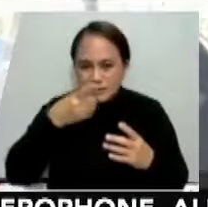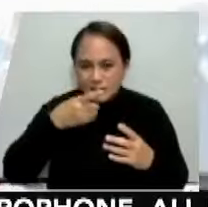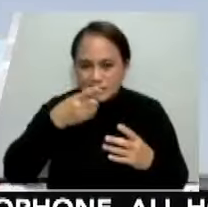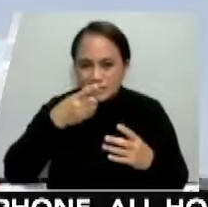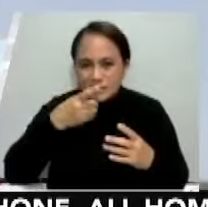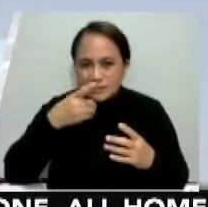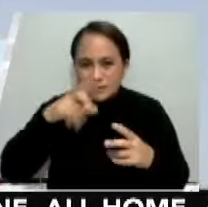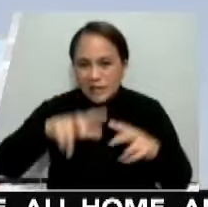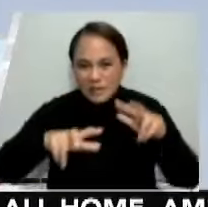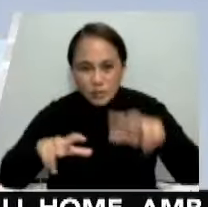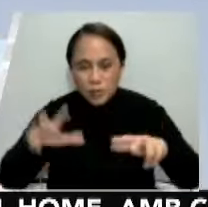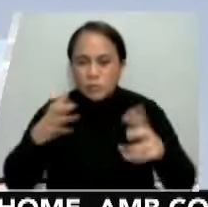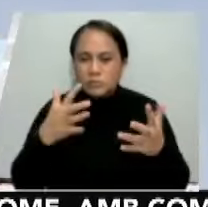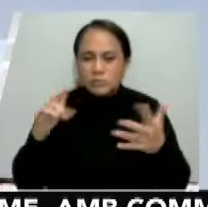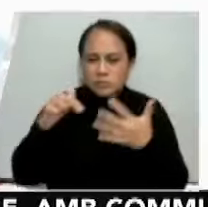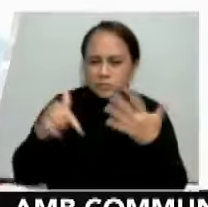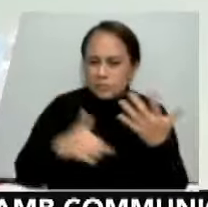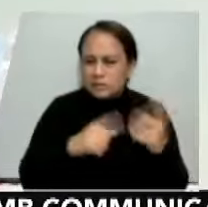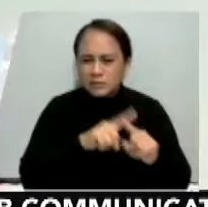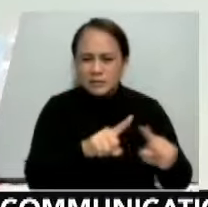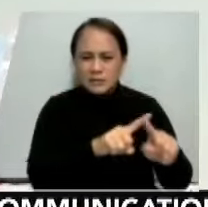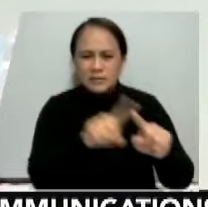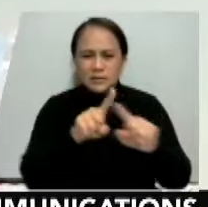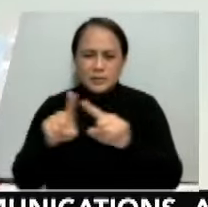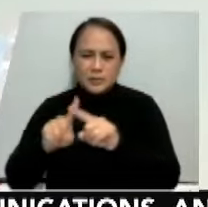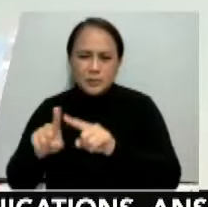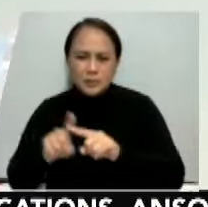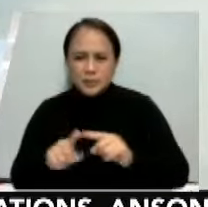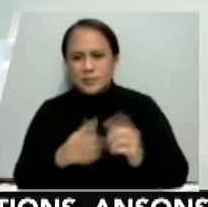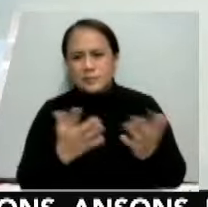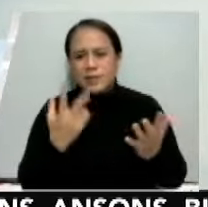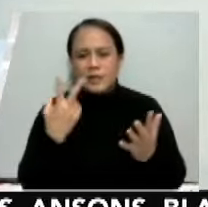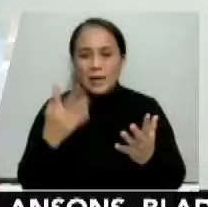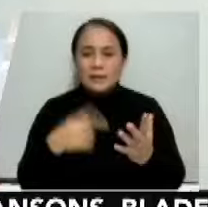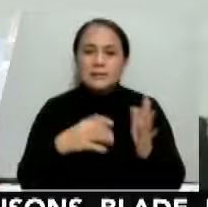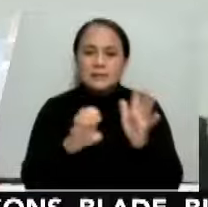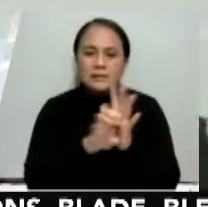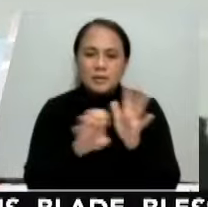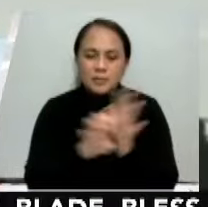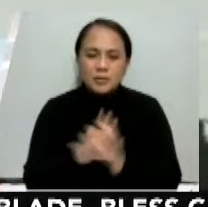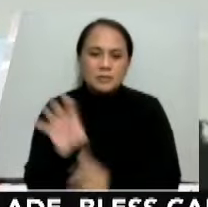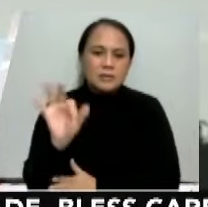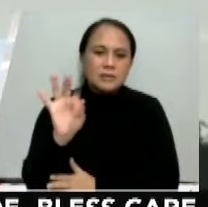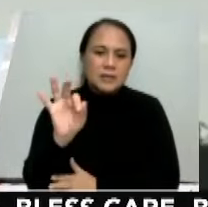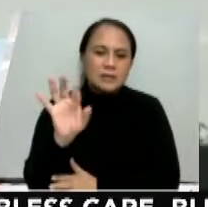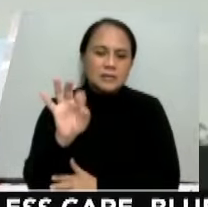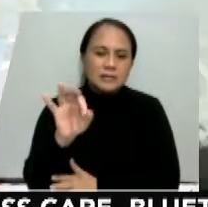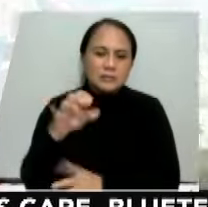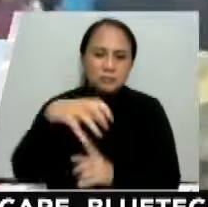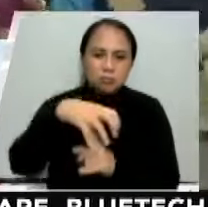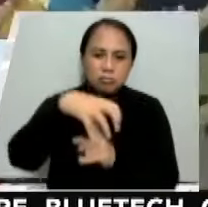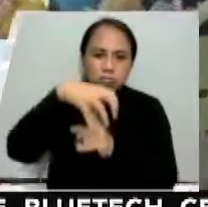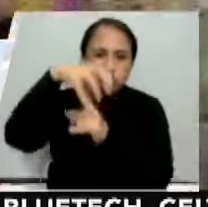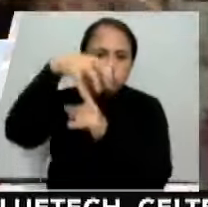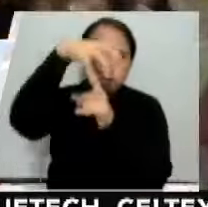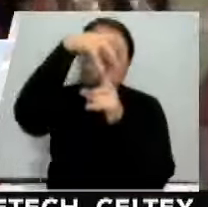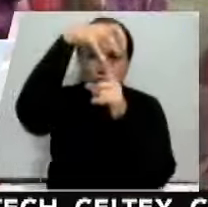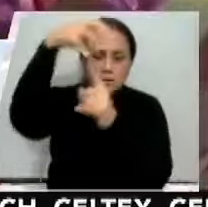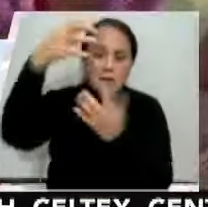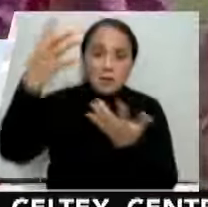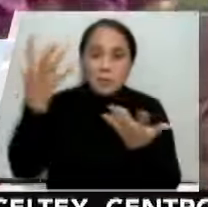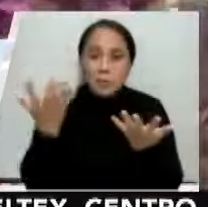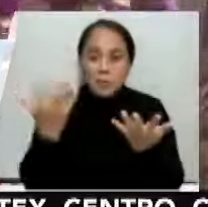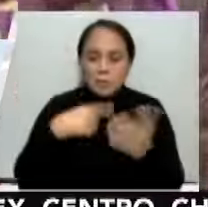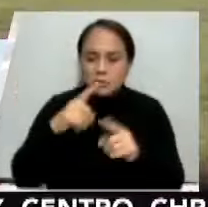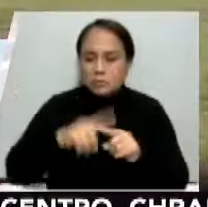Cartuja Monastery sa Granada, Spain. Ilan lang yan sa 19 na hot air balloons mula sa iba't ibang bansa, natampok sa